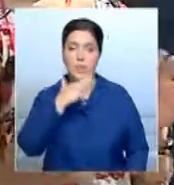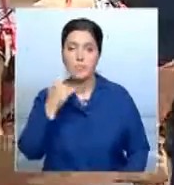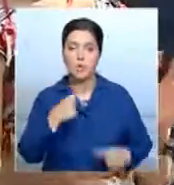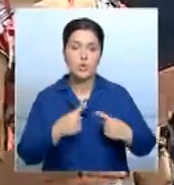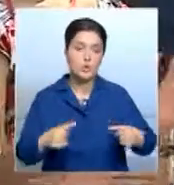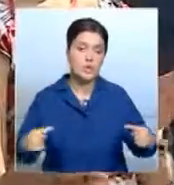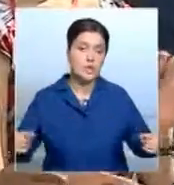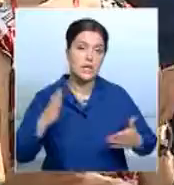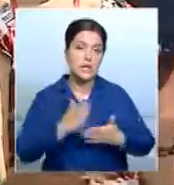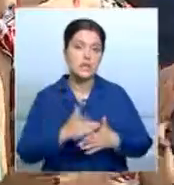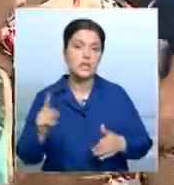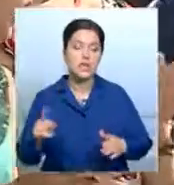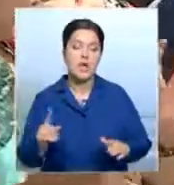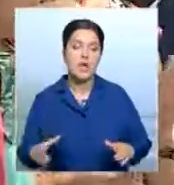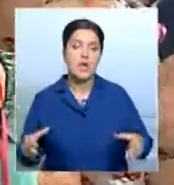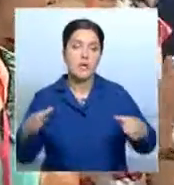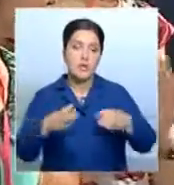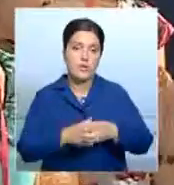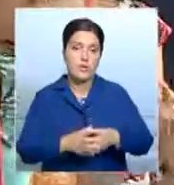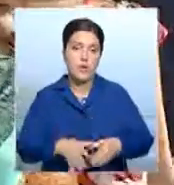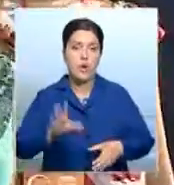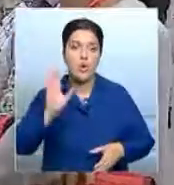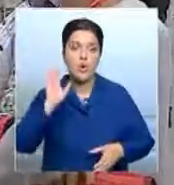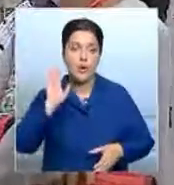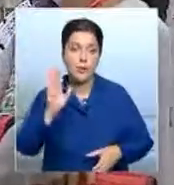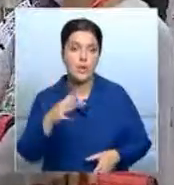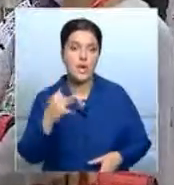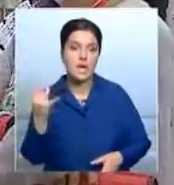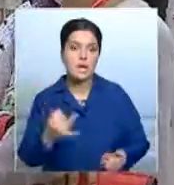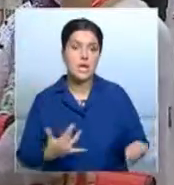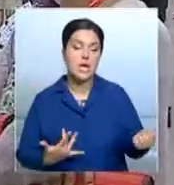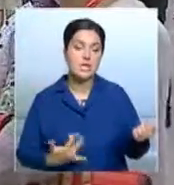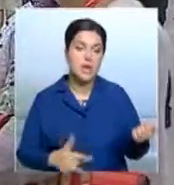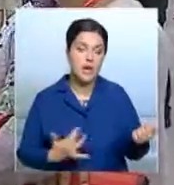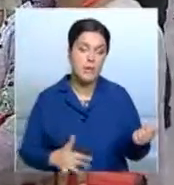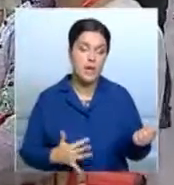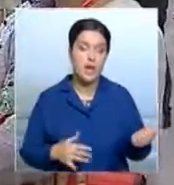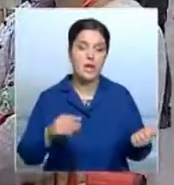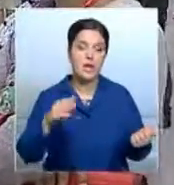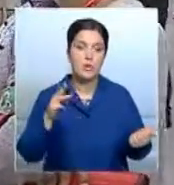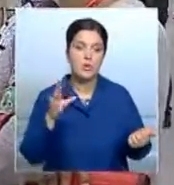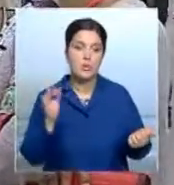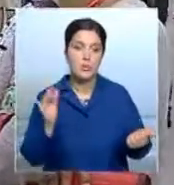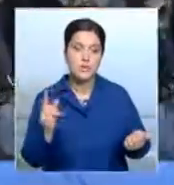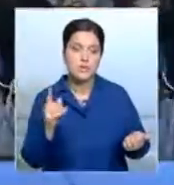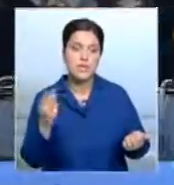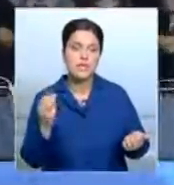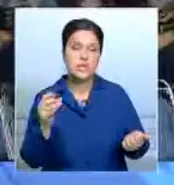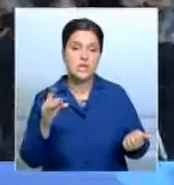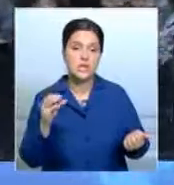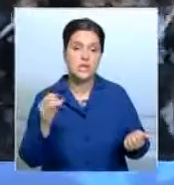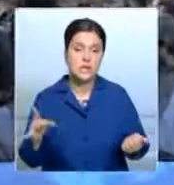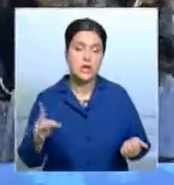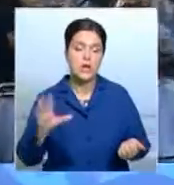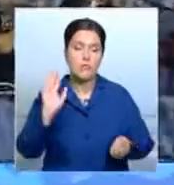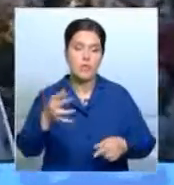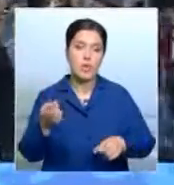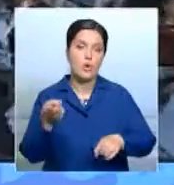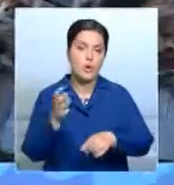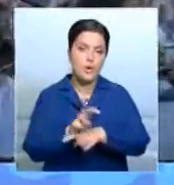другие. Творческие коллективы сыграют на традиционных дамбре, куабезе и чертер. Ожидается, что мероприятие посетит